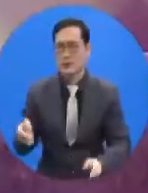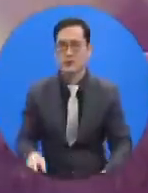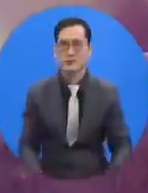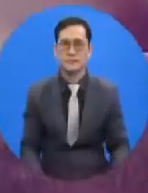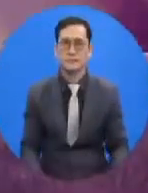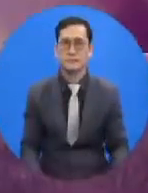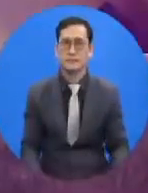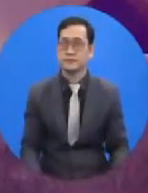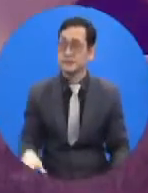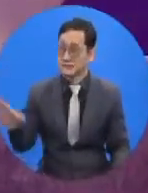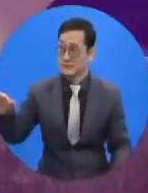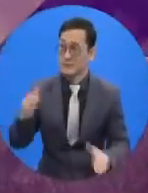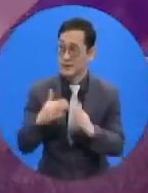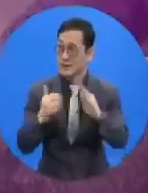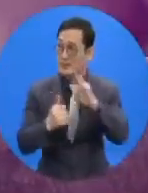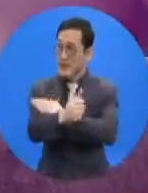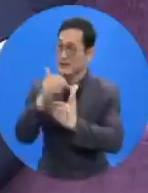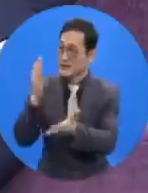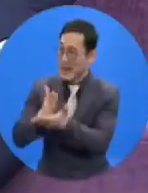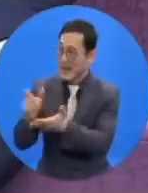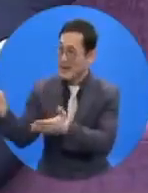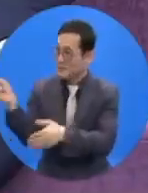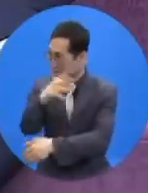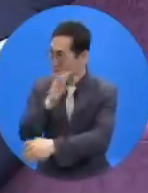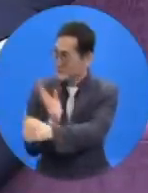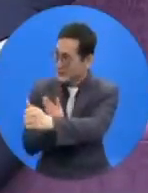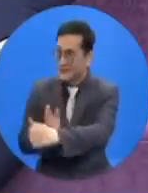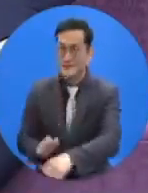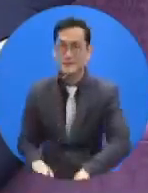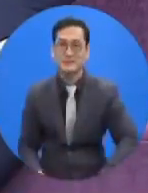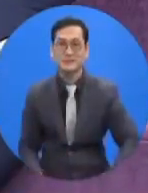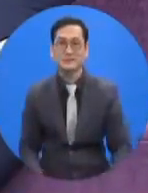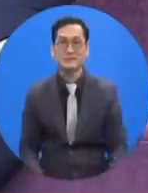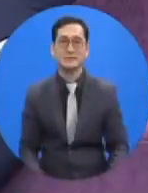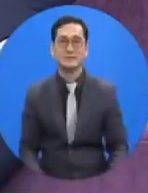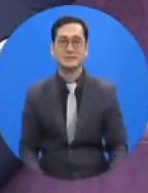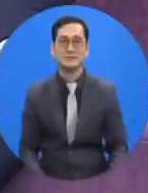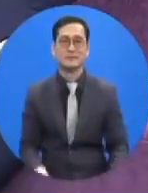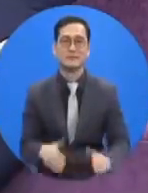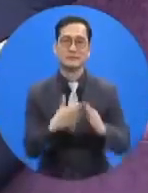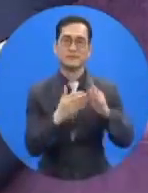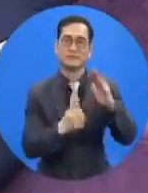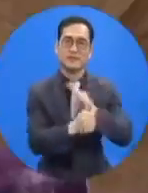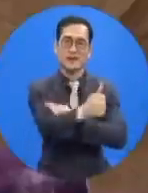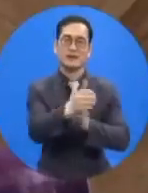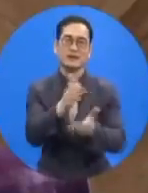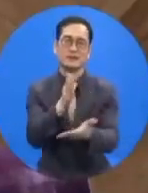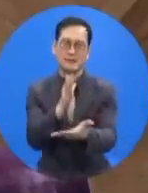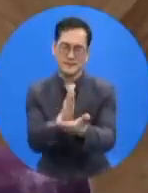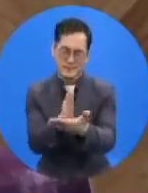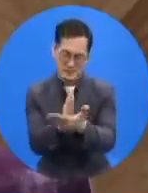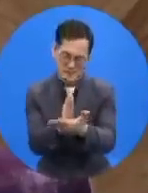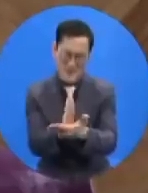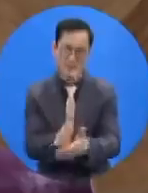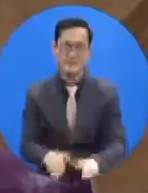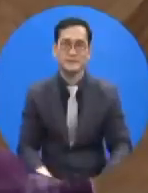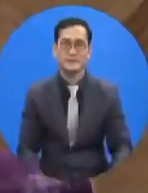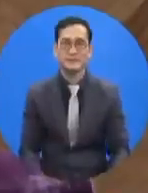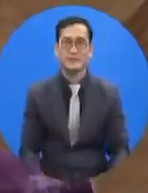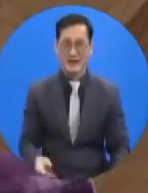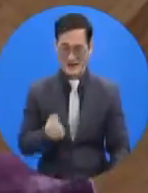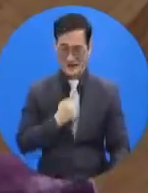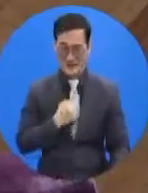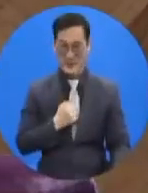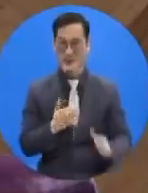해주세요. 나가시면 안 됩니다. 대통령께서도 좀 세게 좀 말씀해 주십시오. 자, 지금 저 답답해서 지하철